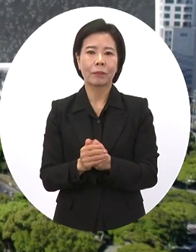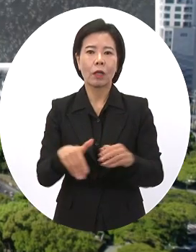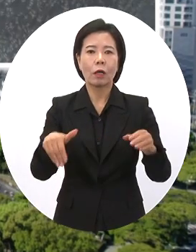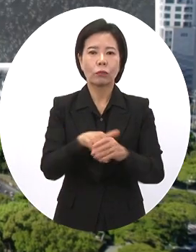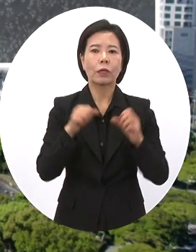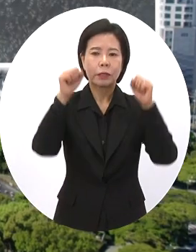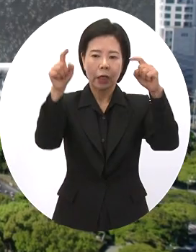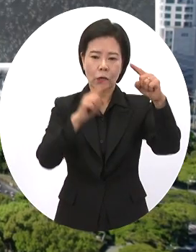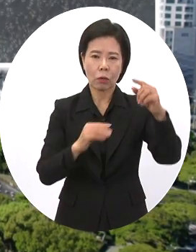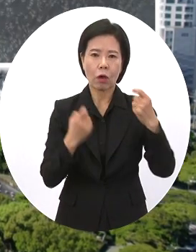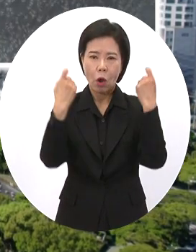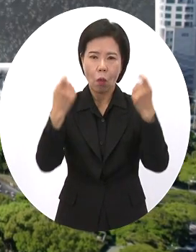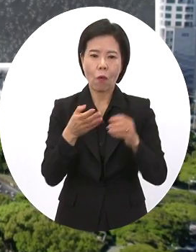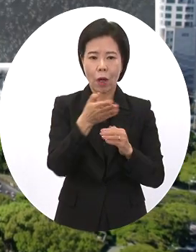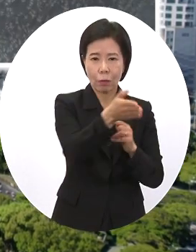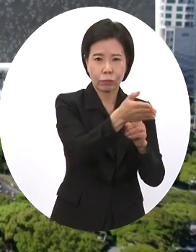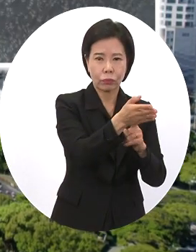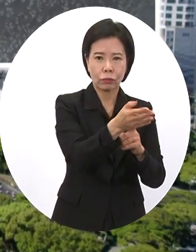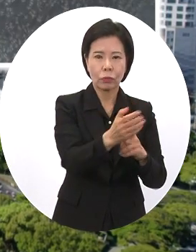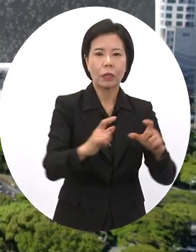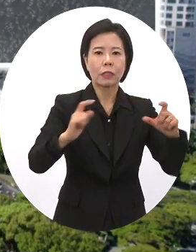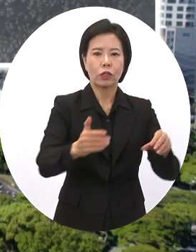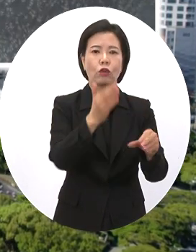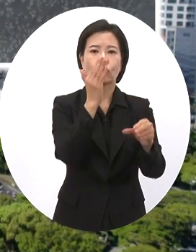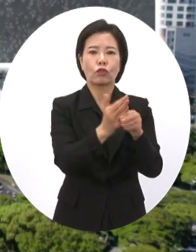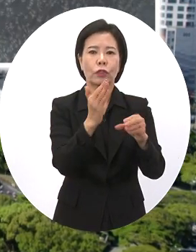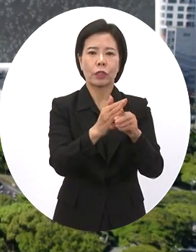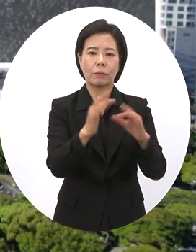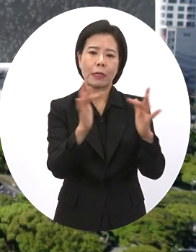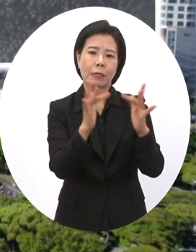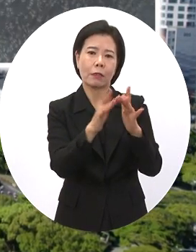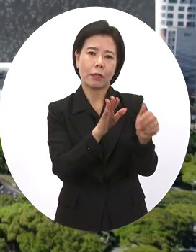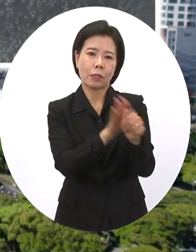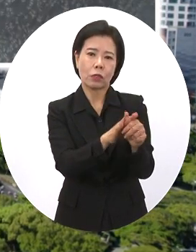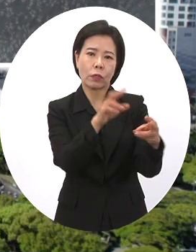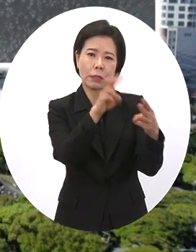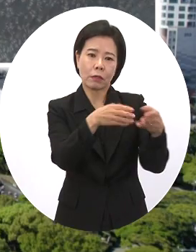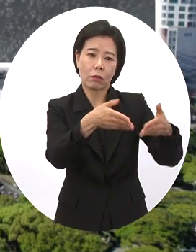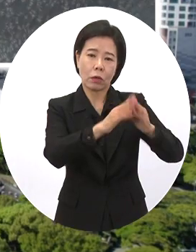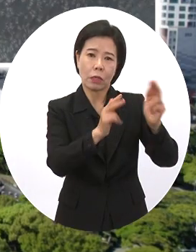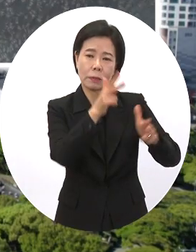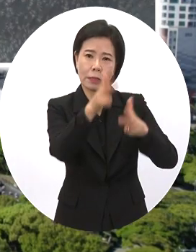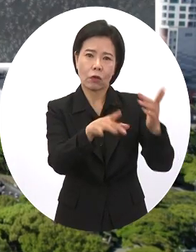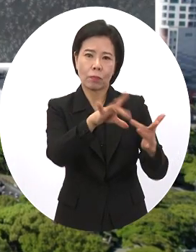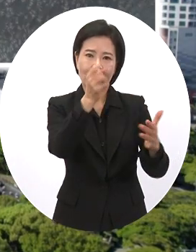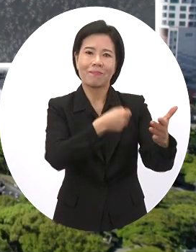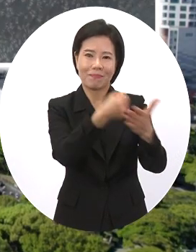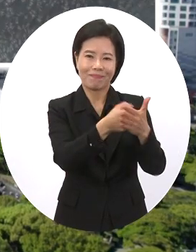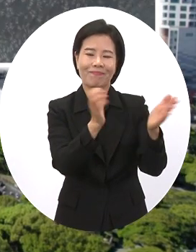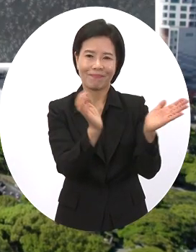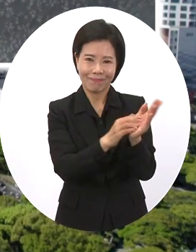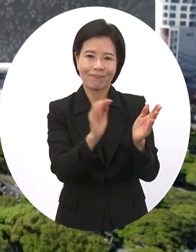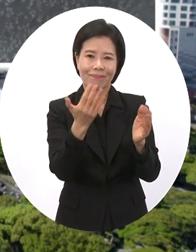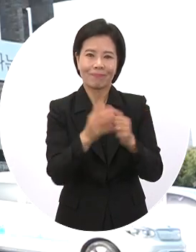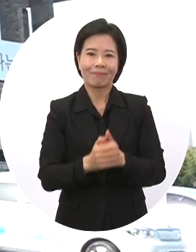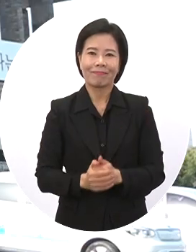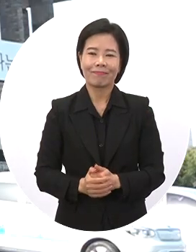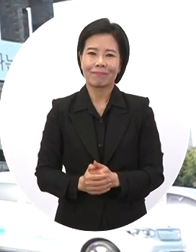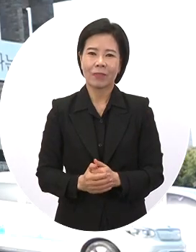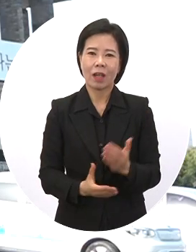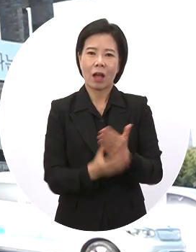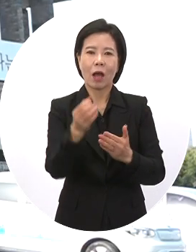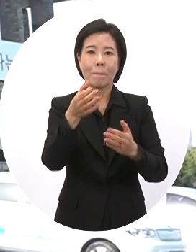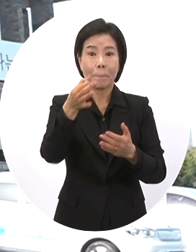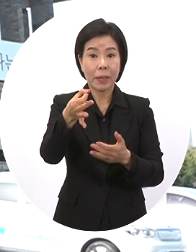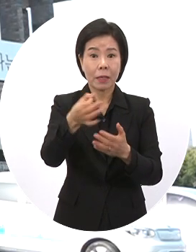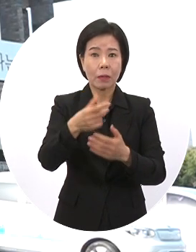제주도는 문화체육관광부에 지역 거점형 콘텐츠 기업 지원센터 건립 사업에 선정됐는데요.